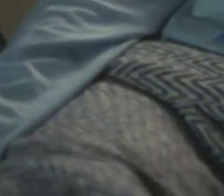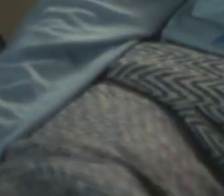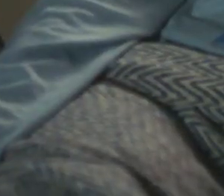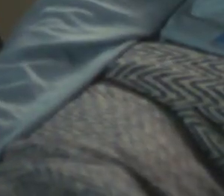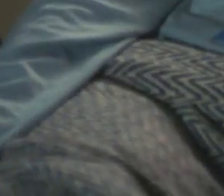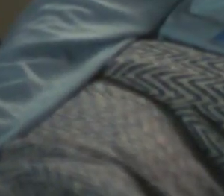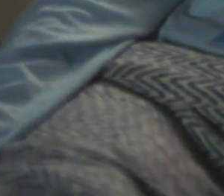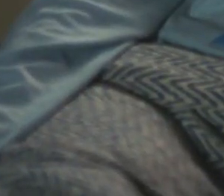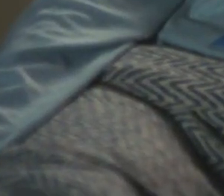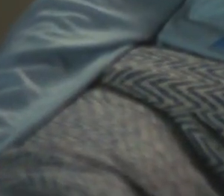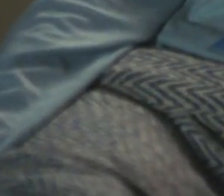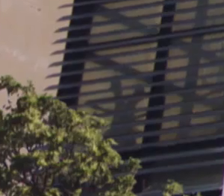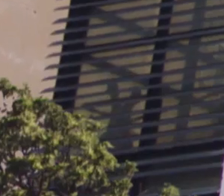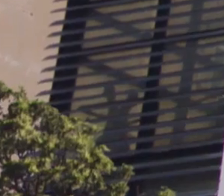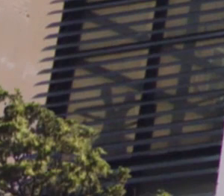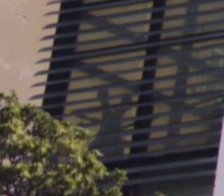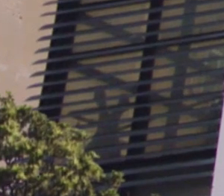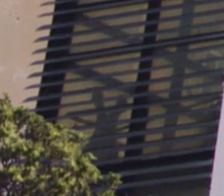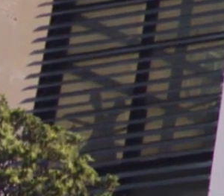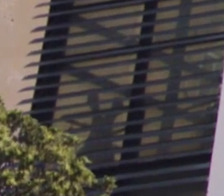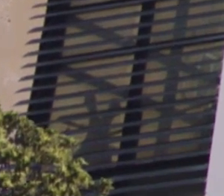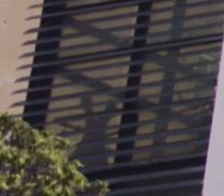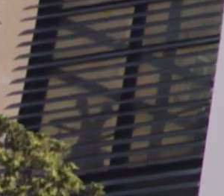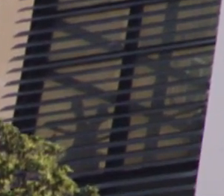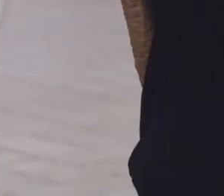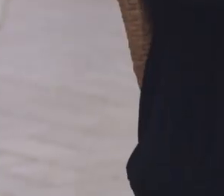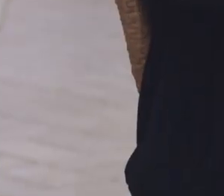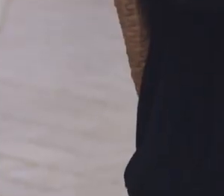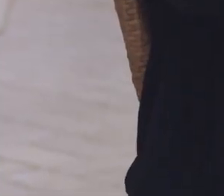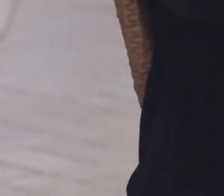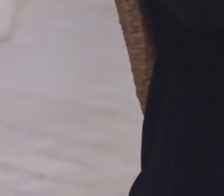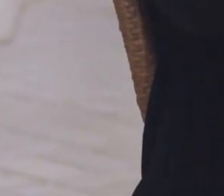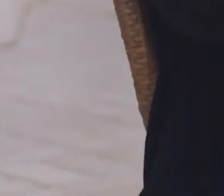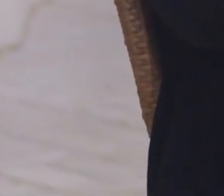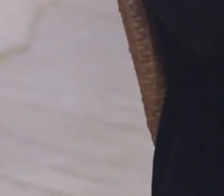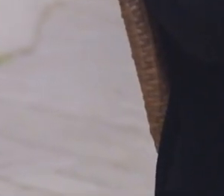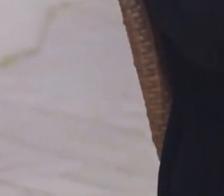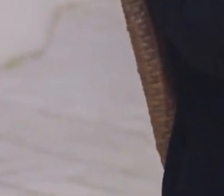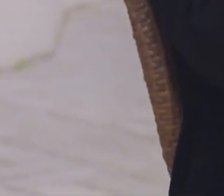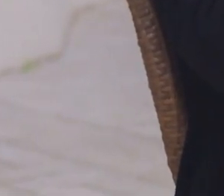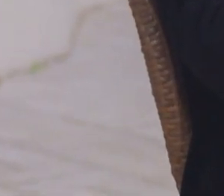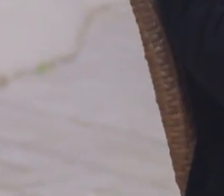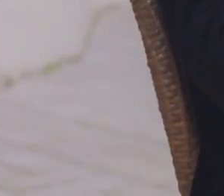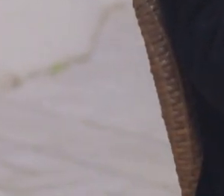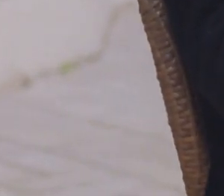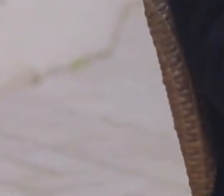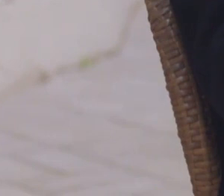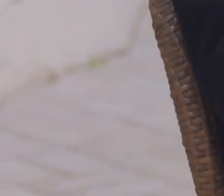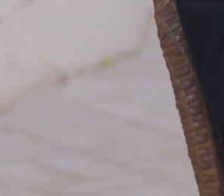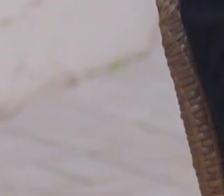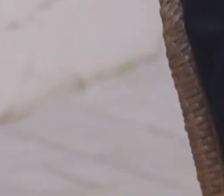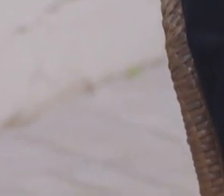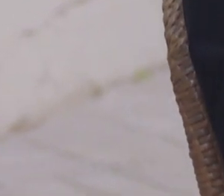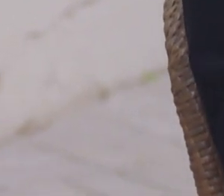לא על חולצה, אתה לא מוש. מוש מוביל את הגוש. אז לא, אתה לא מוש. אבל לך יש את הדרך